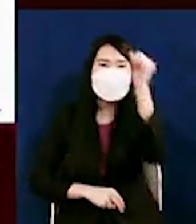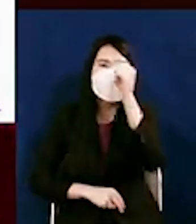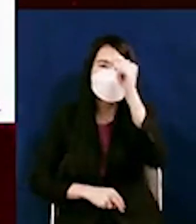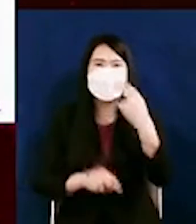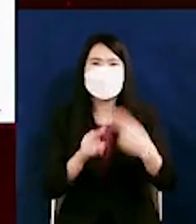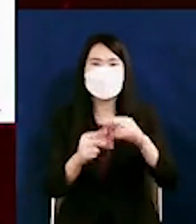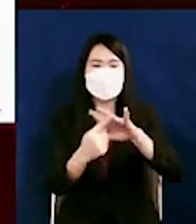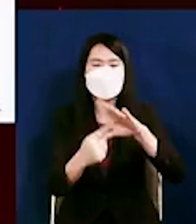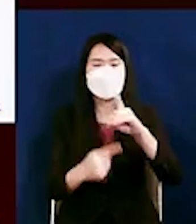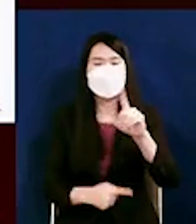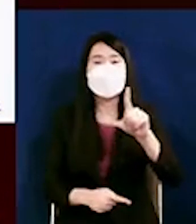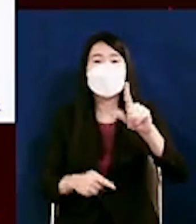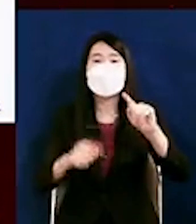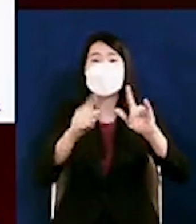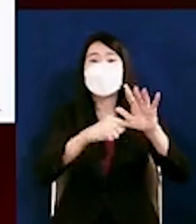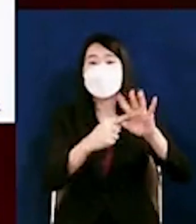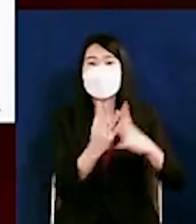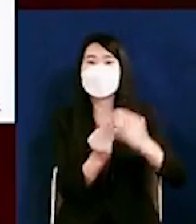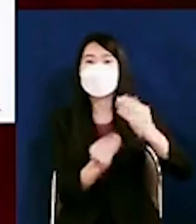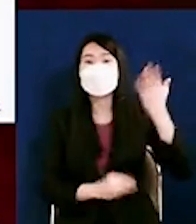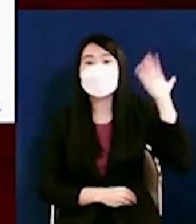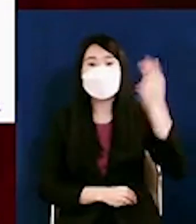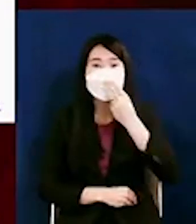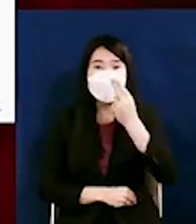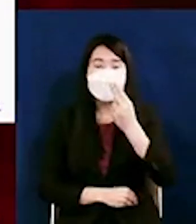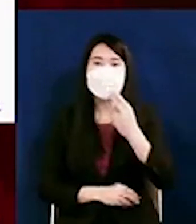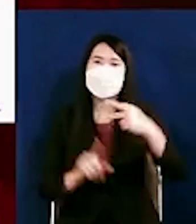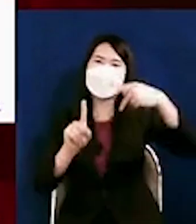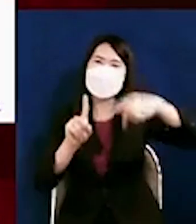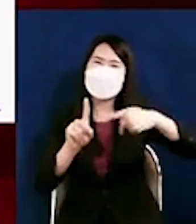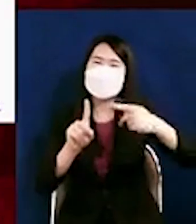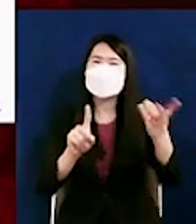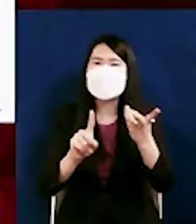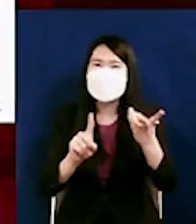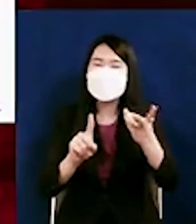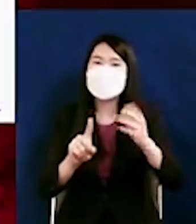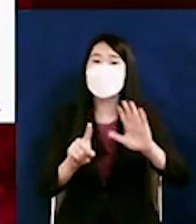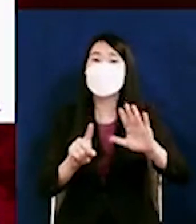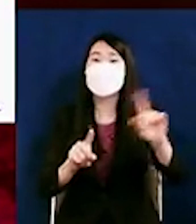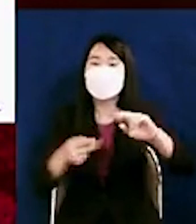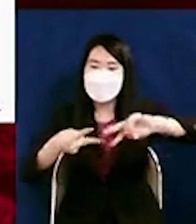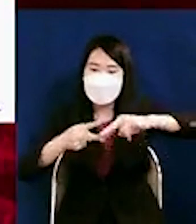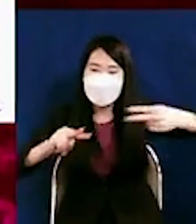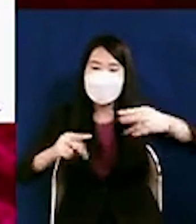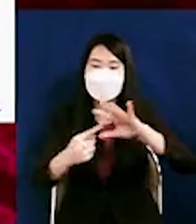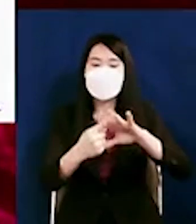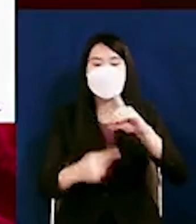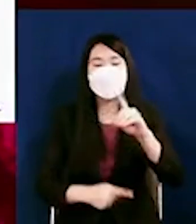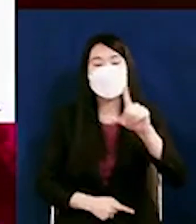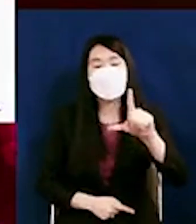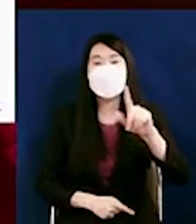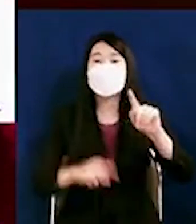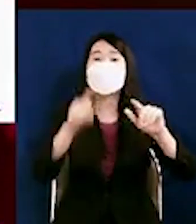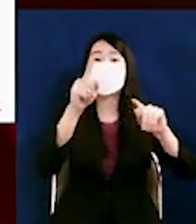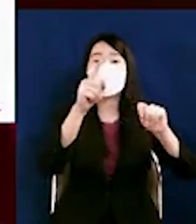ในช่วงสัปดาห์ที่ผ่านมาเนี่ยนะครับ 1,000 เศษๆก็จะเป็นของเดลต้าแล้วก็พบอัลฟาเพียง7ราย